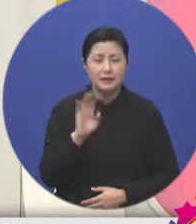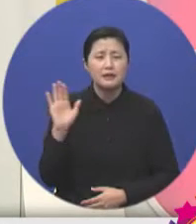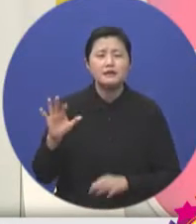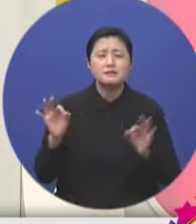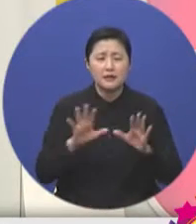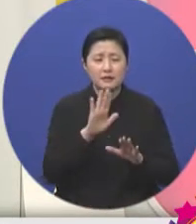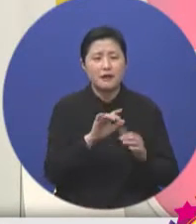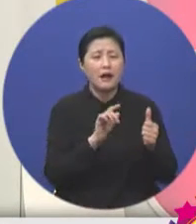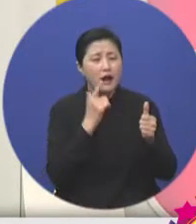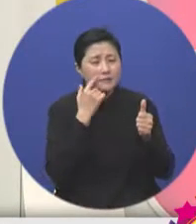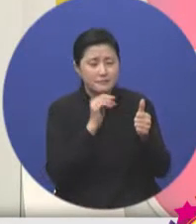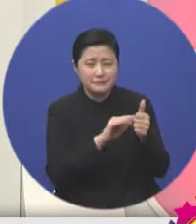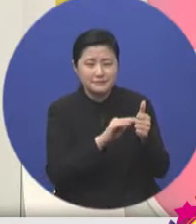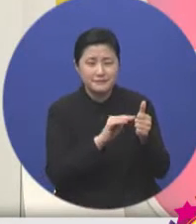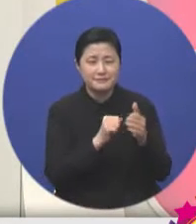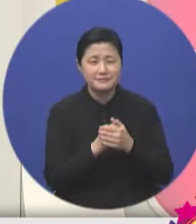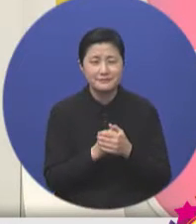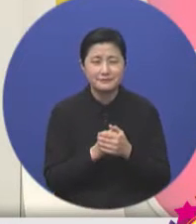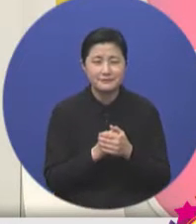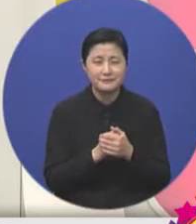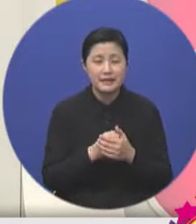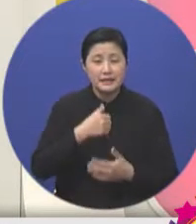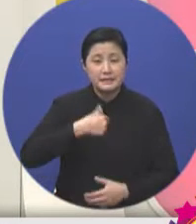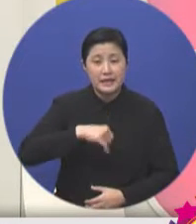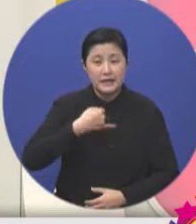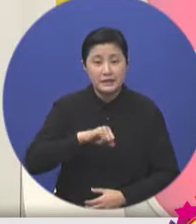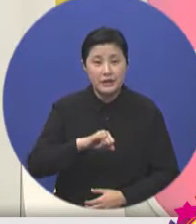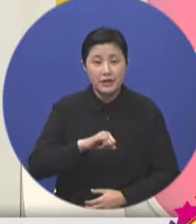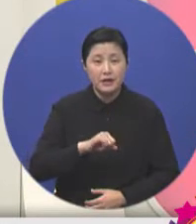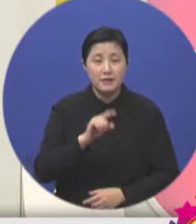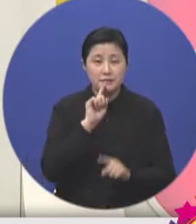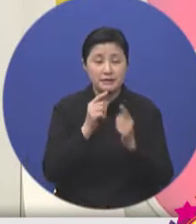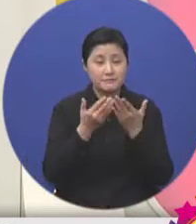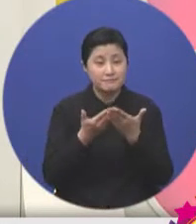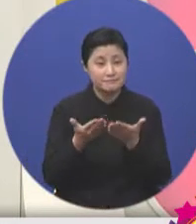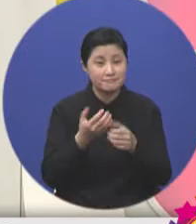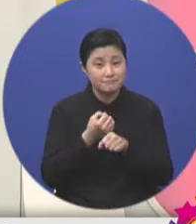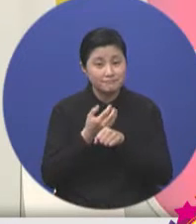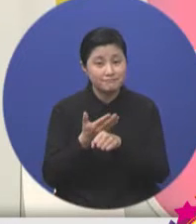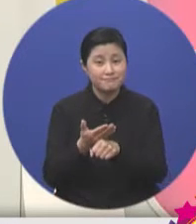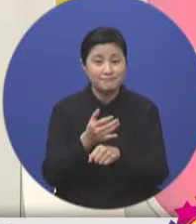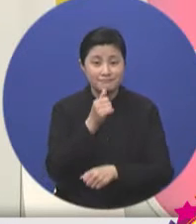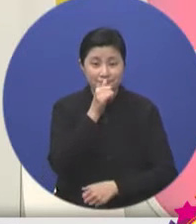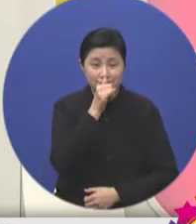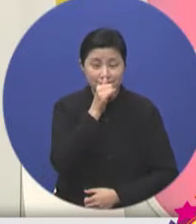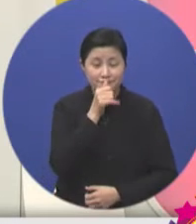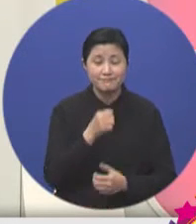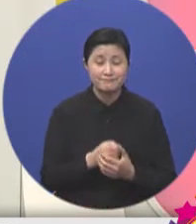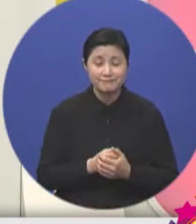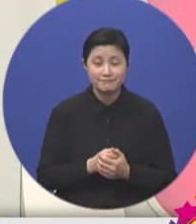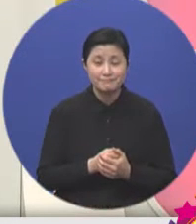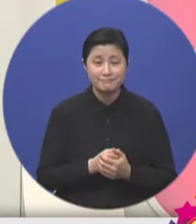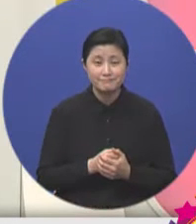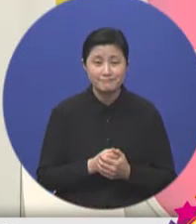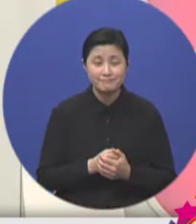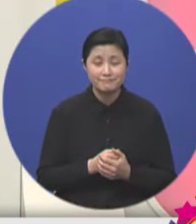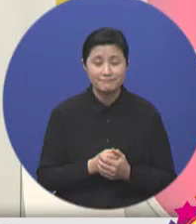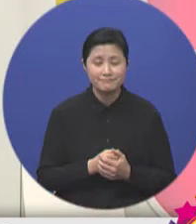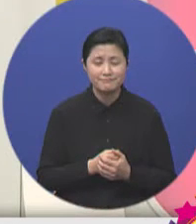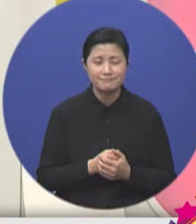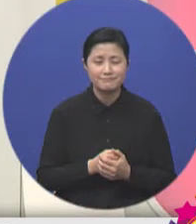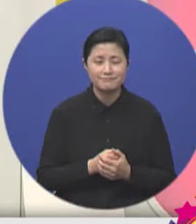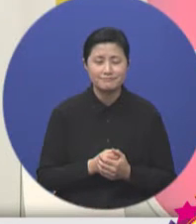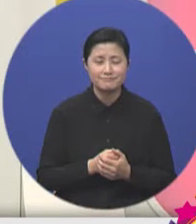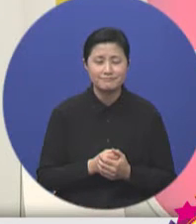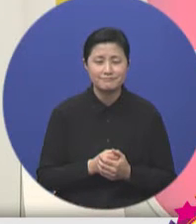잠깐만요. 아버님. 예. 자녀분들에게 한 말씀 전하고 싶은 분 있으세요? 예. 우린